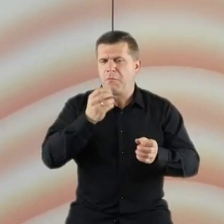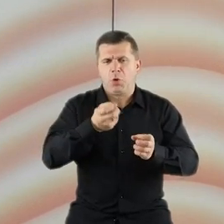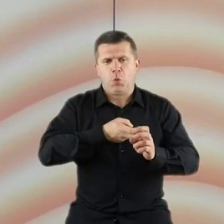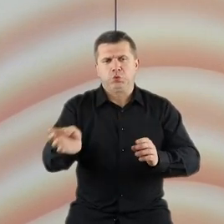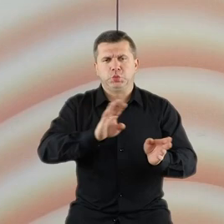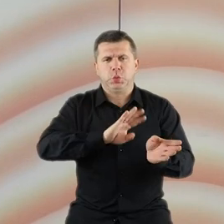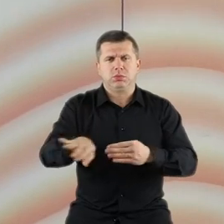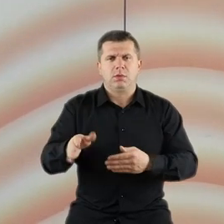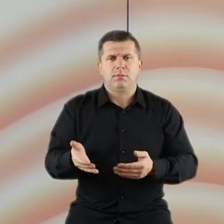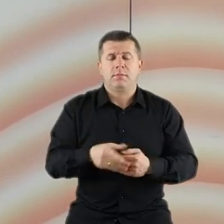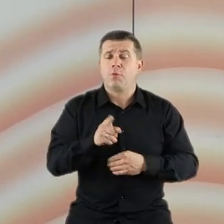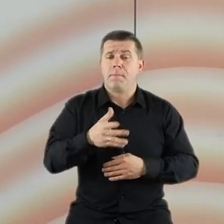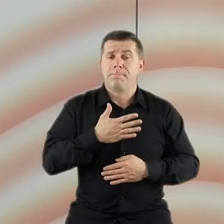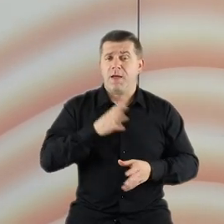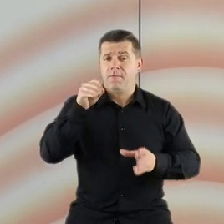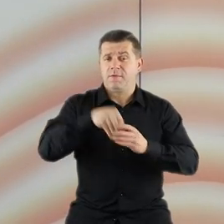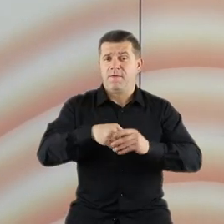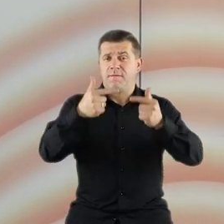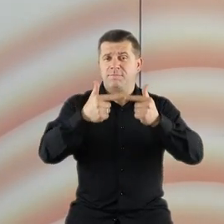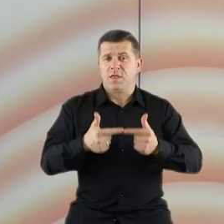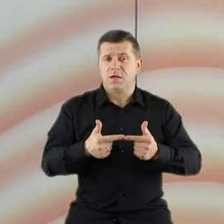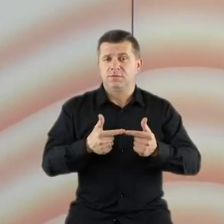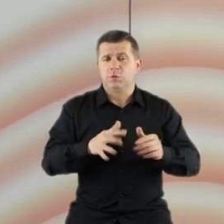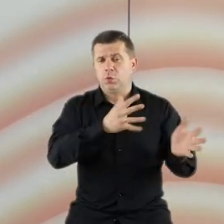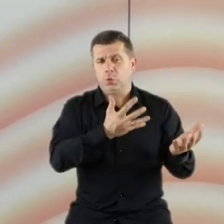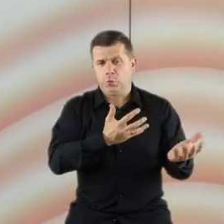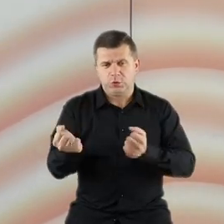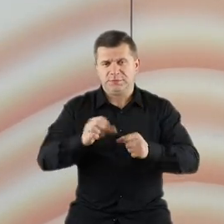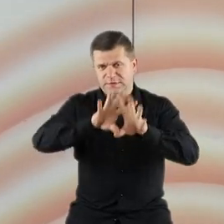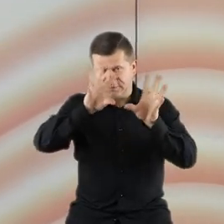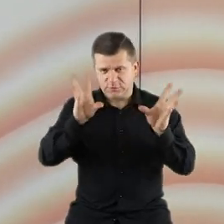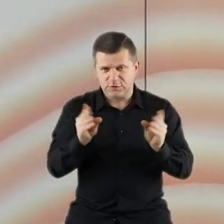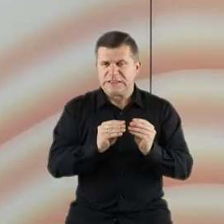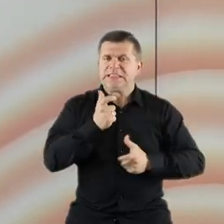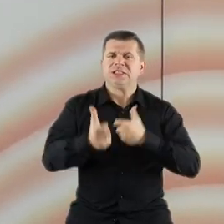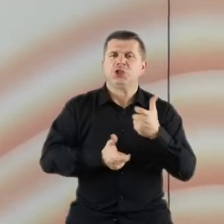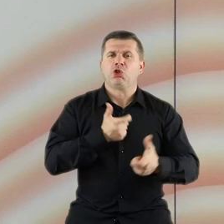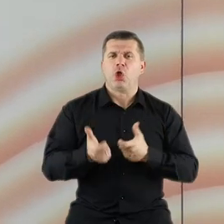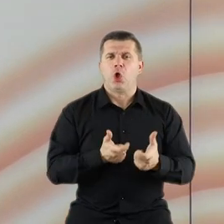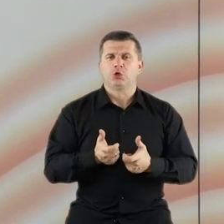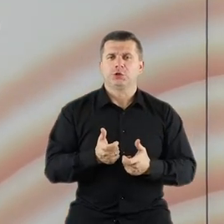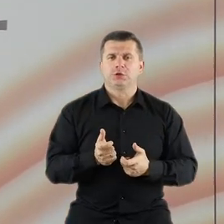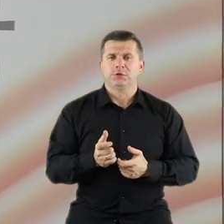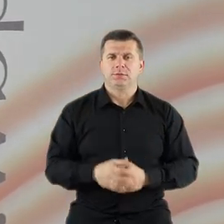usunął mamy tutaj w tym wierszyku właściwie zachowane wszystkie czynności